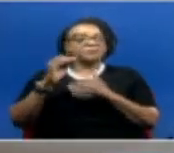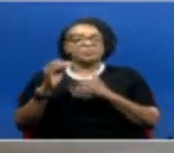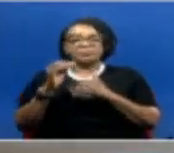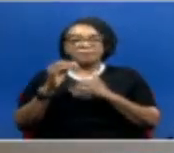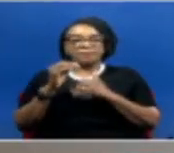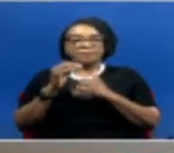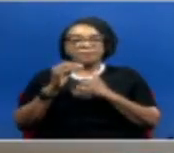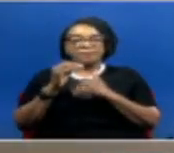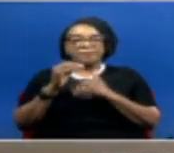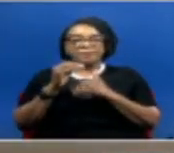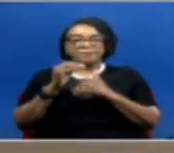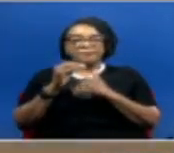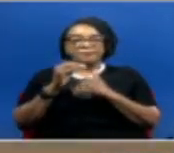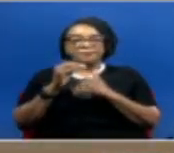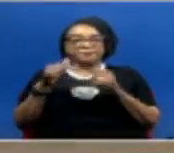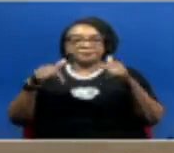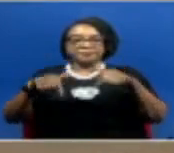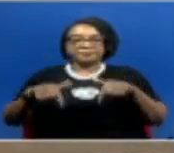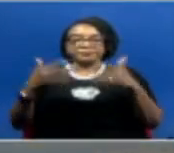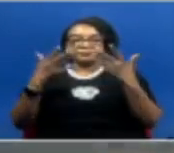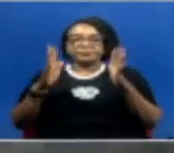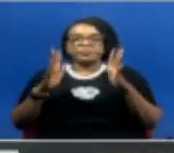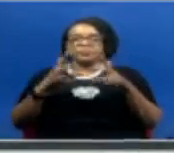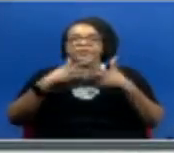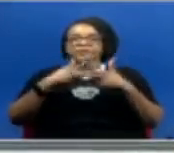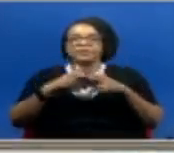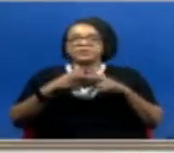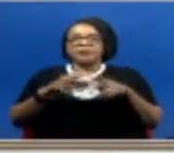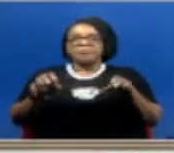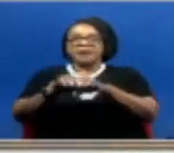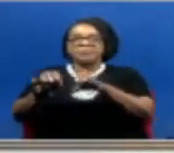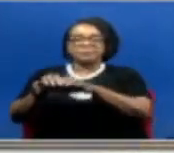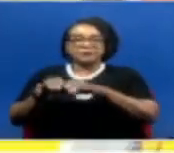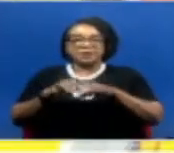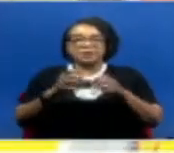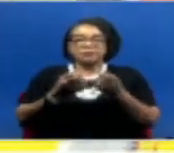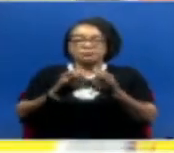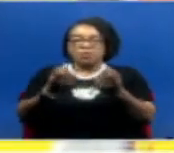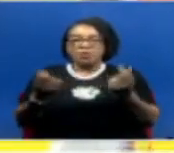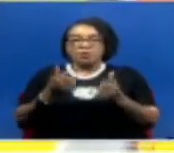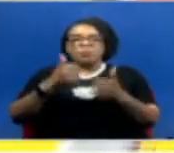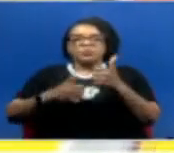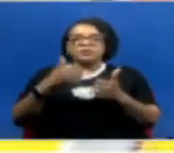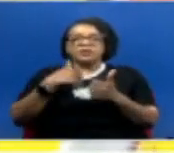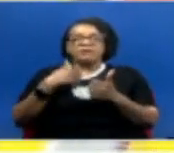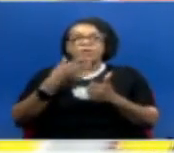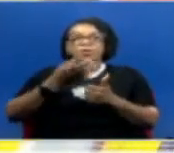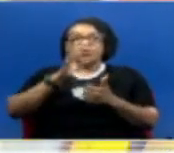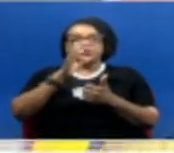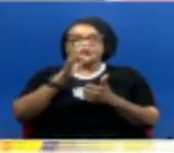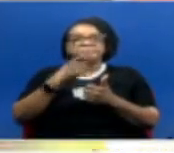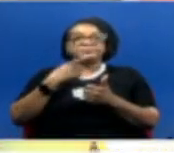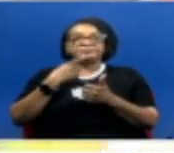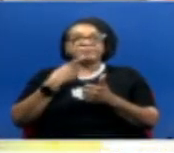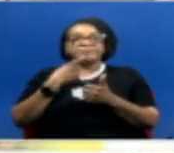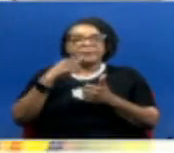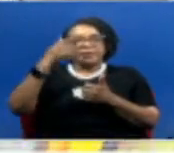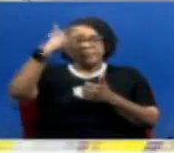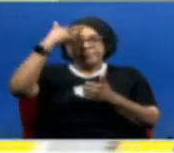And today they completed fixing the pipes. There were smaller pipes that are carrying water that they said that because of